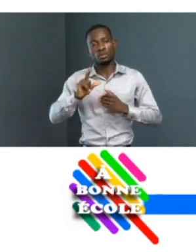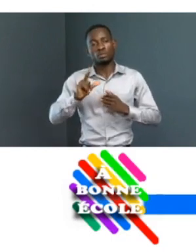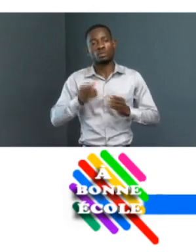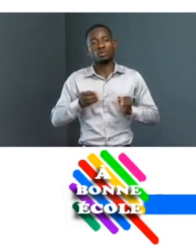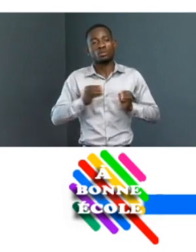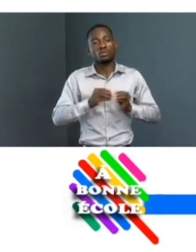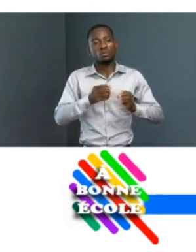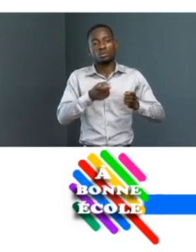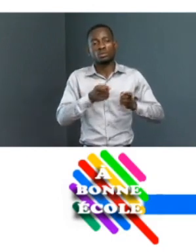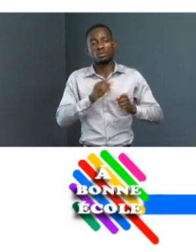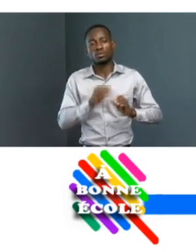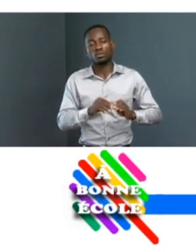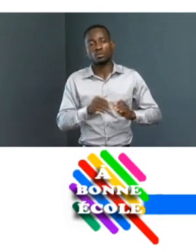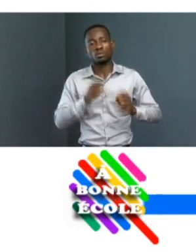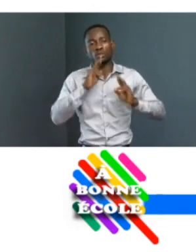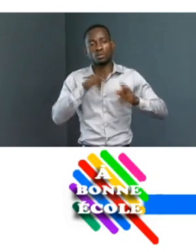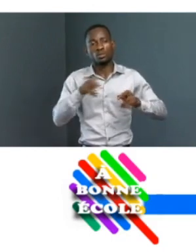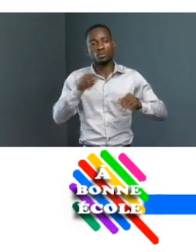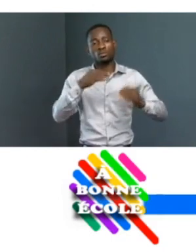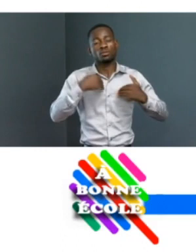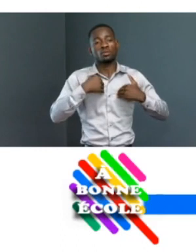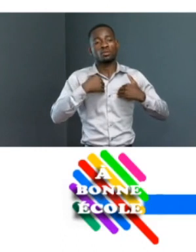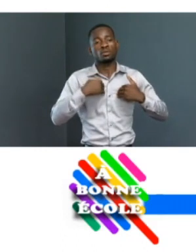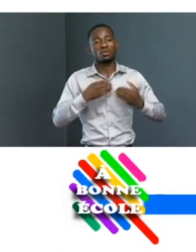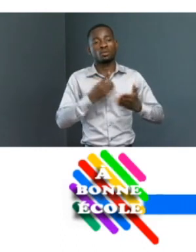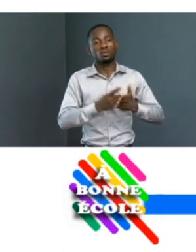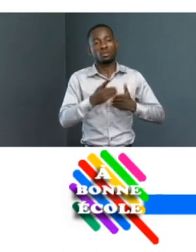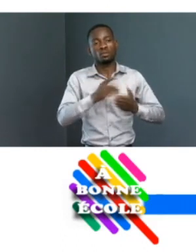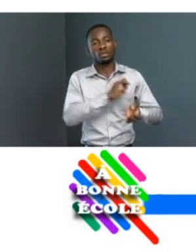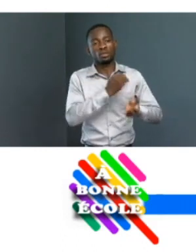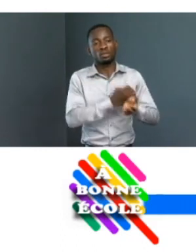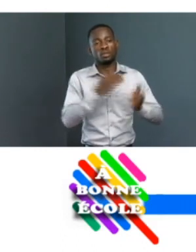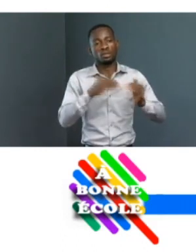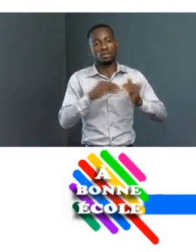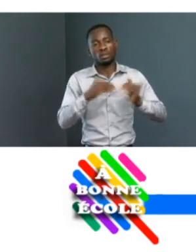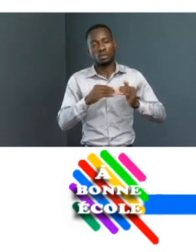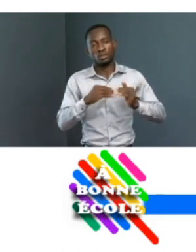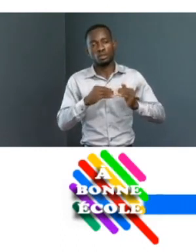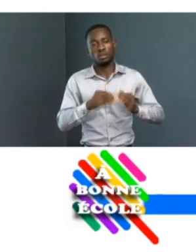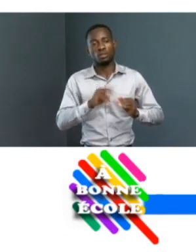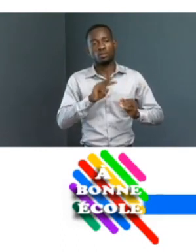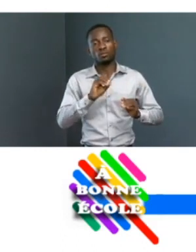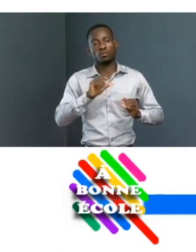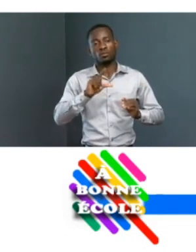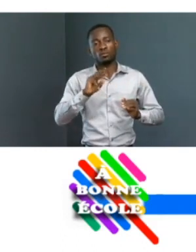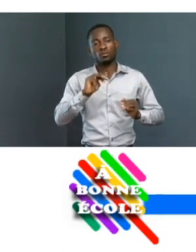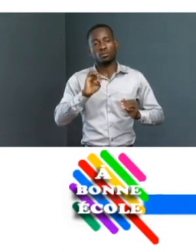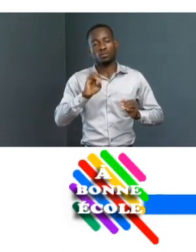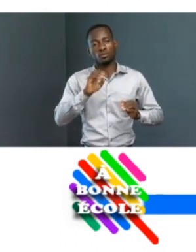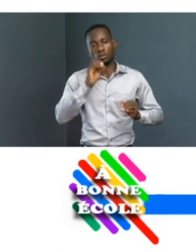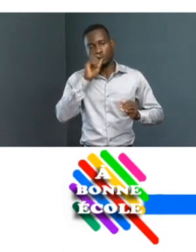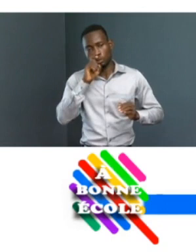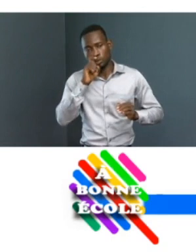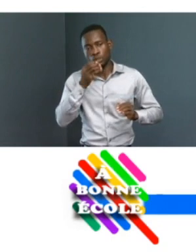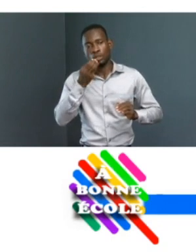conclusion tirez-vous? Réponse, vous avez dépense énergétique qui est égale à volume de l'oxygène absorbé,